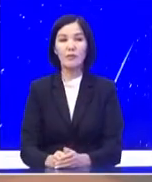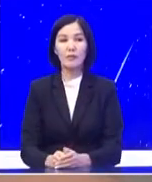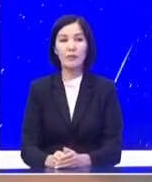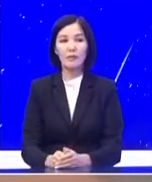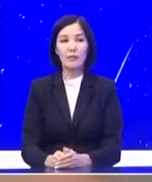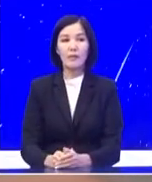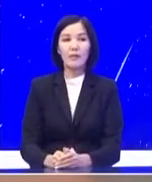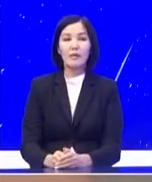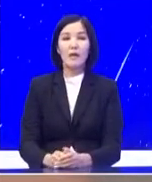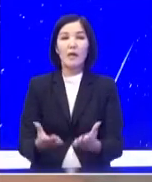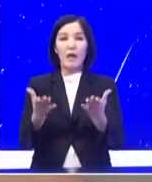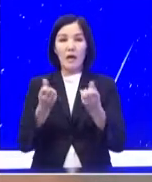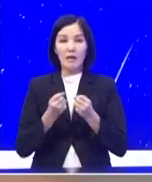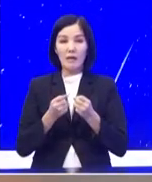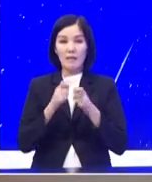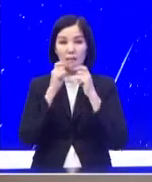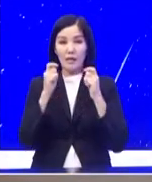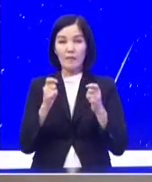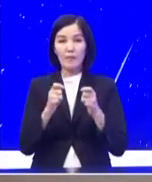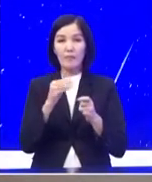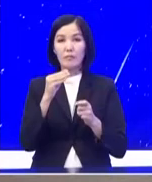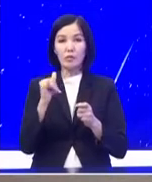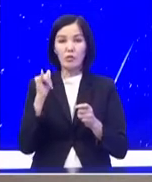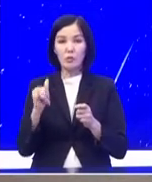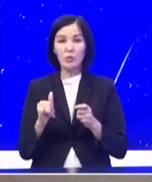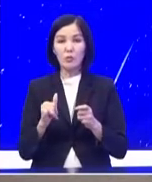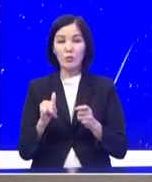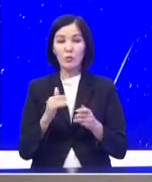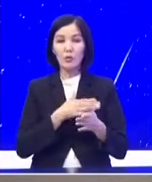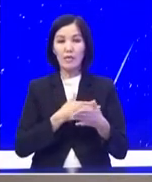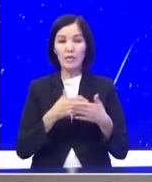жатқан марапатым осы Жетісу мейірімді Жетісу